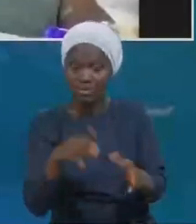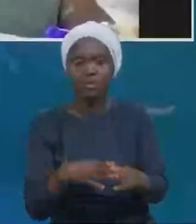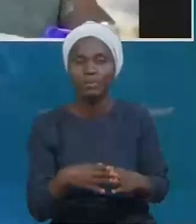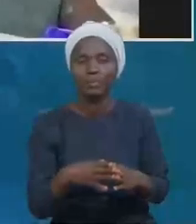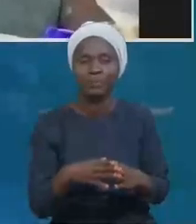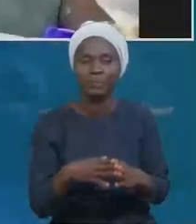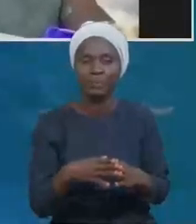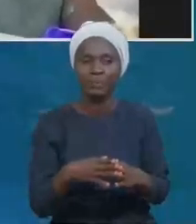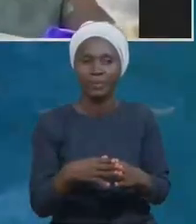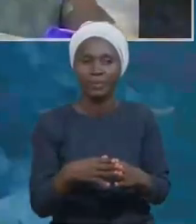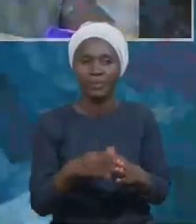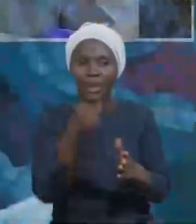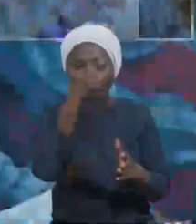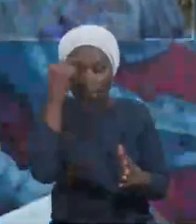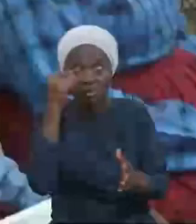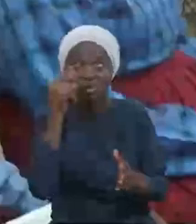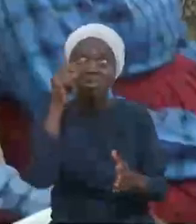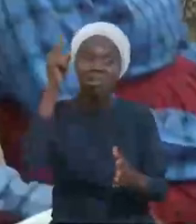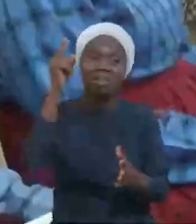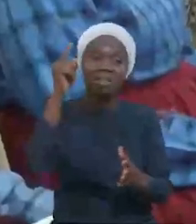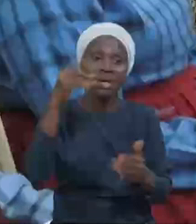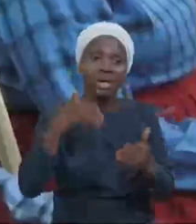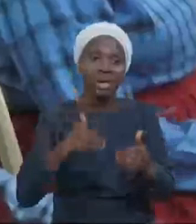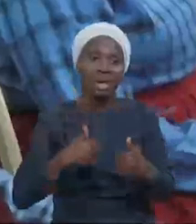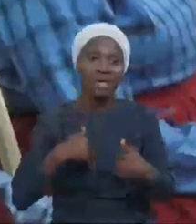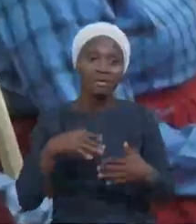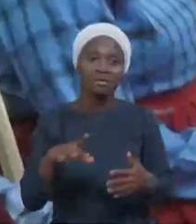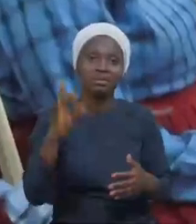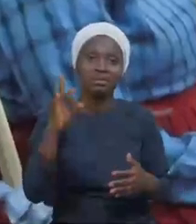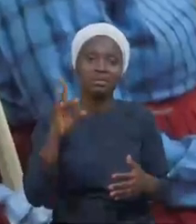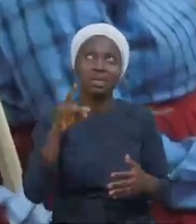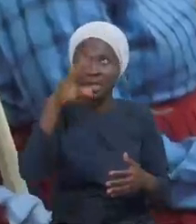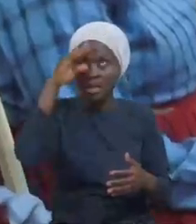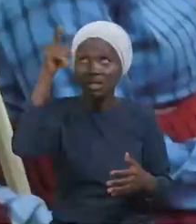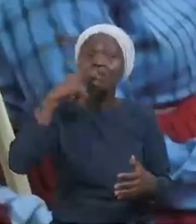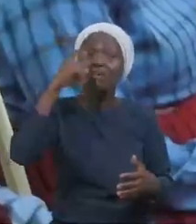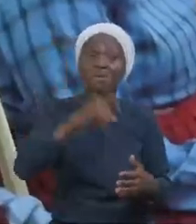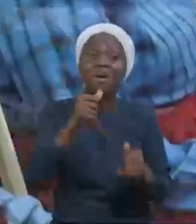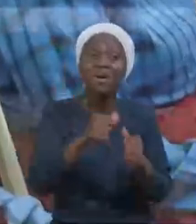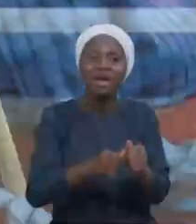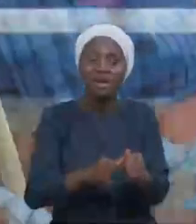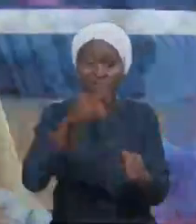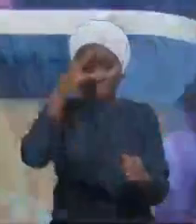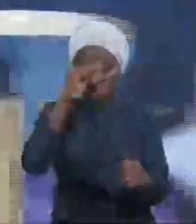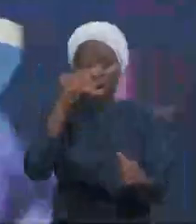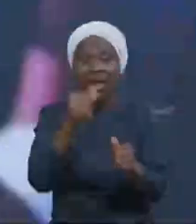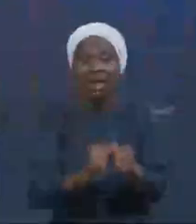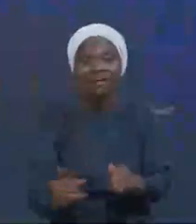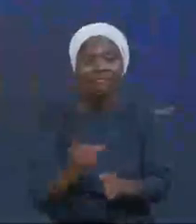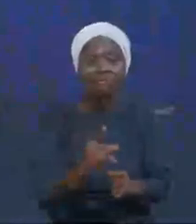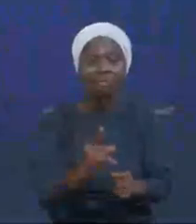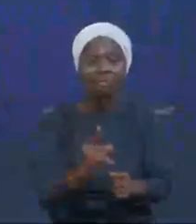parce qu'il a fixé, il ordonne à tous les hommes, en tout lieu, à se repentir, parce qu'il a fixé un